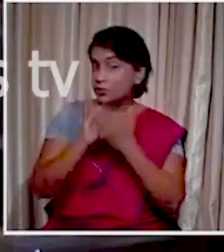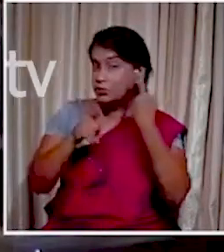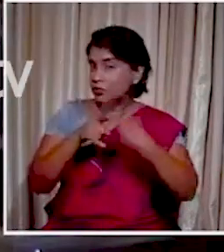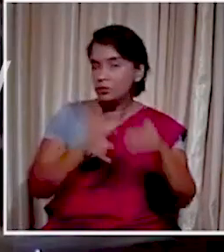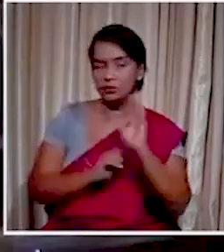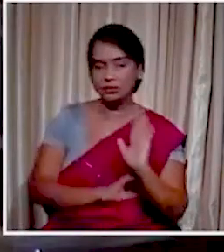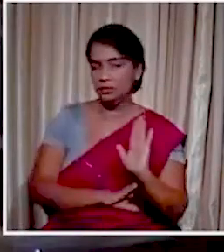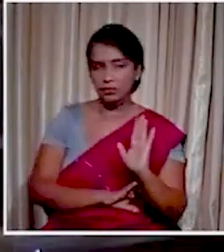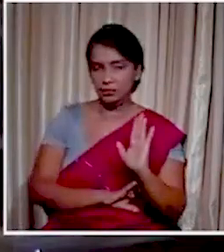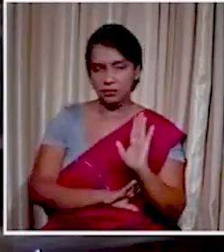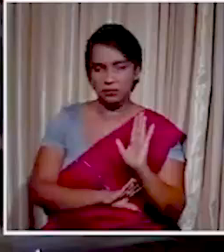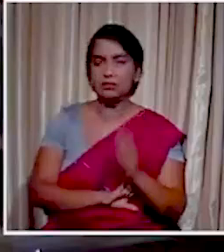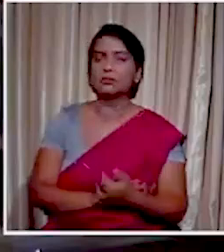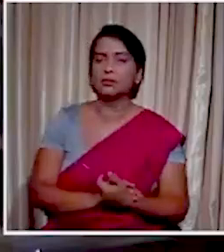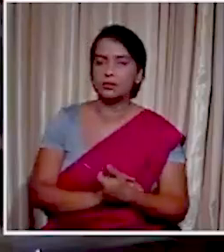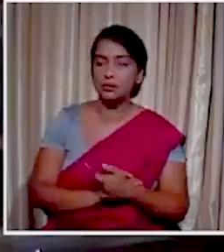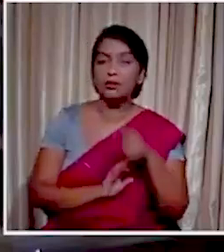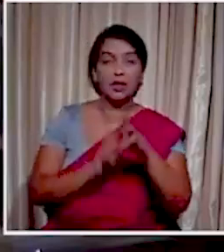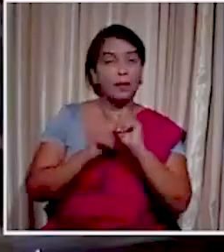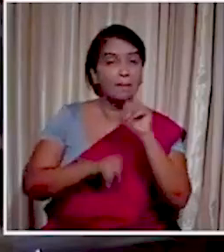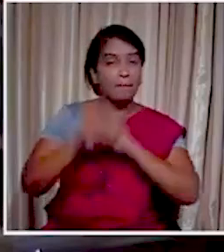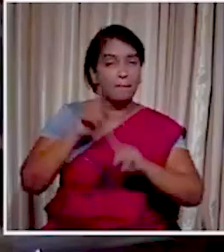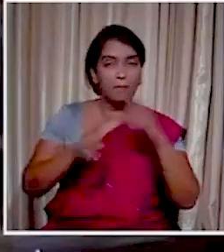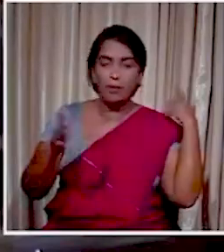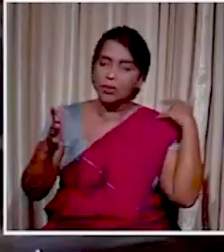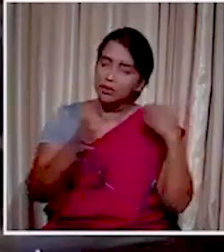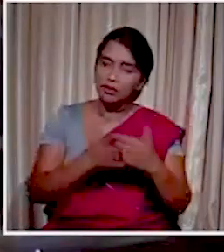නොවේ මේ පාර්ලිමේන්තු ඉතිහාසය අපි